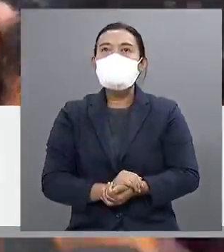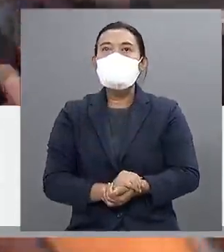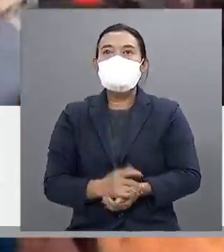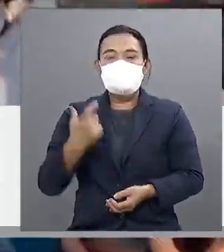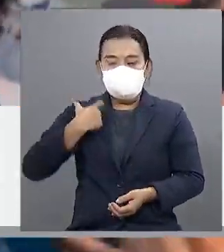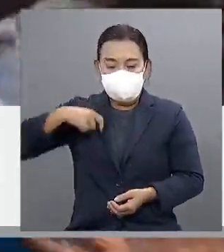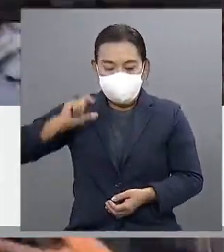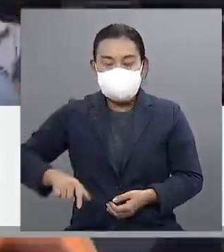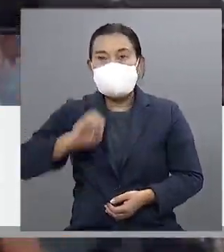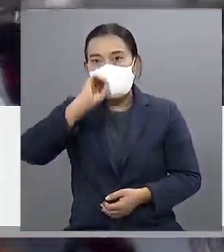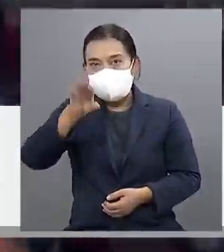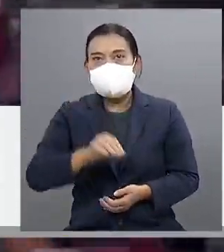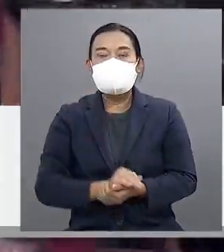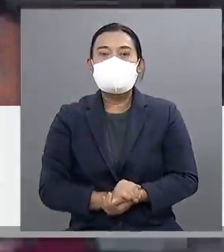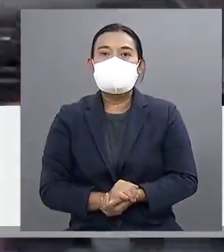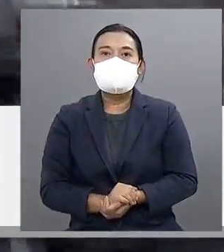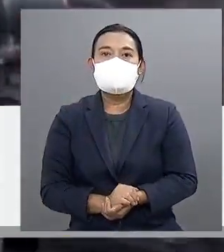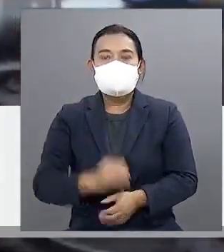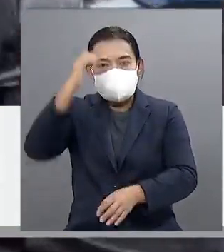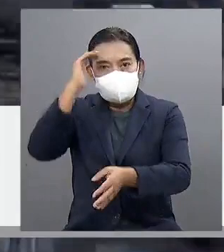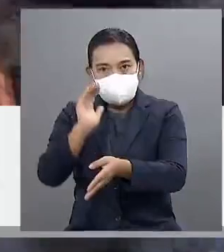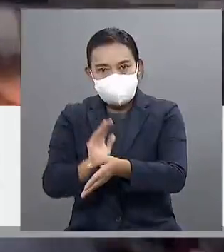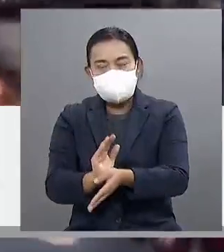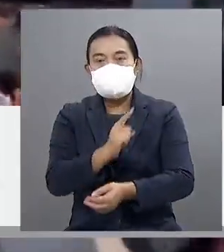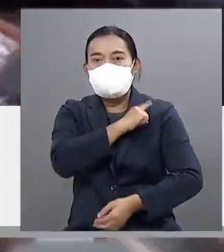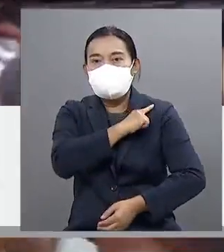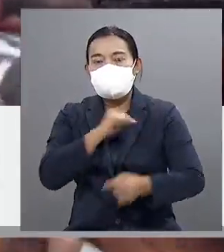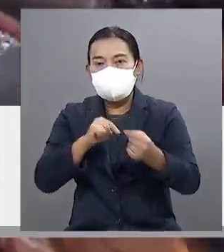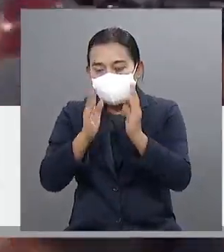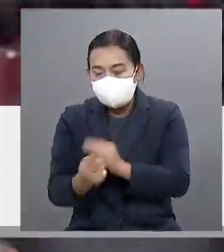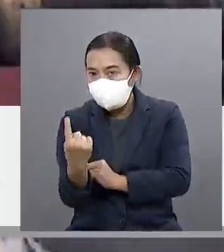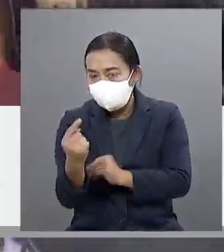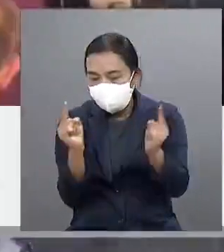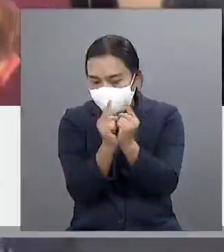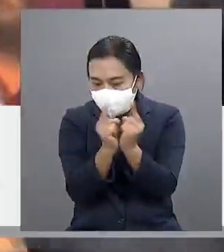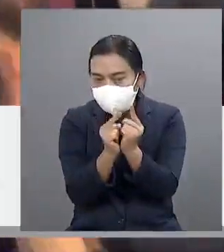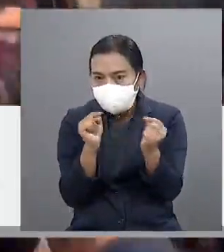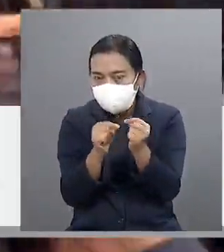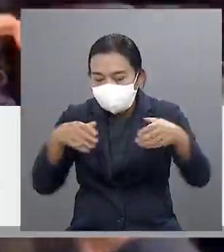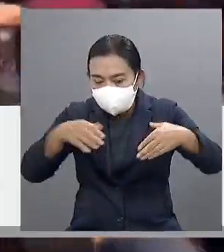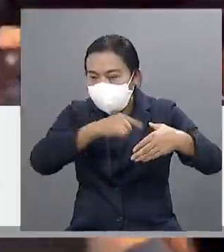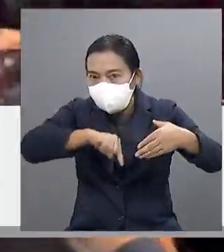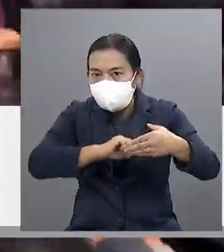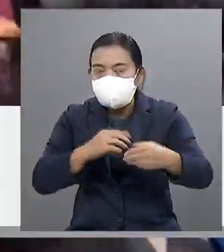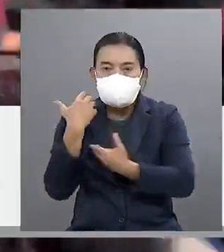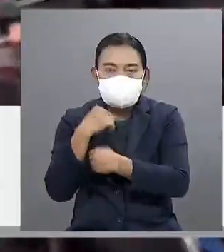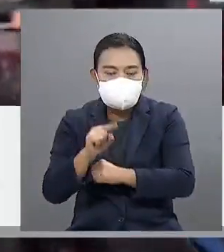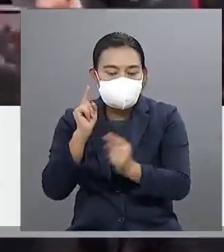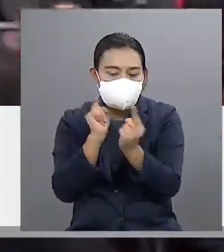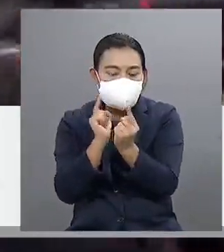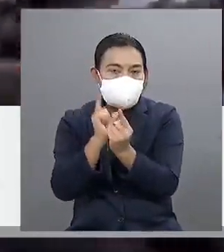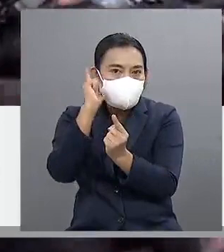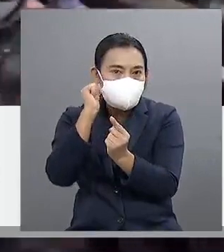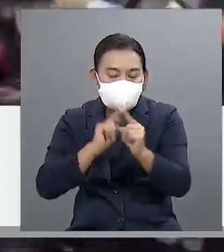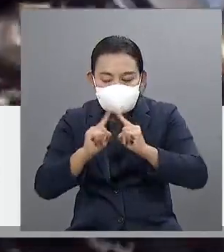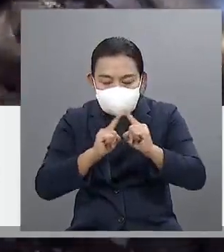ำรวจตรีคนนี้เนี่ยใช้ช่องทางที่รู้จักกับคนในพรรคนะครับแล้วก็รู้จักกับแม่ของผู้เสียหายเข้าไปพูดคุย